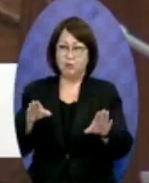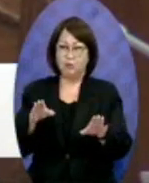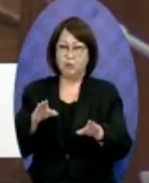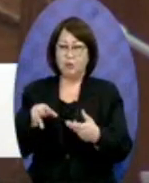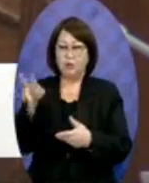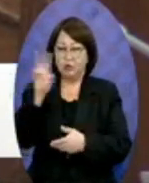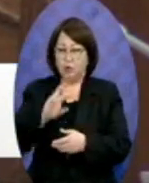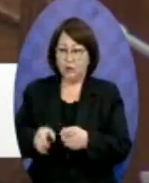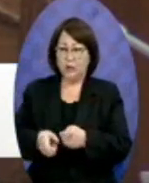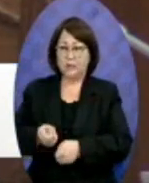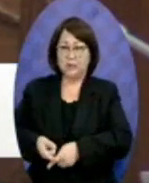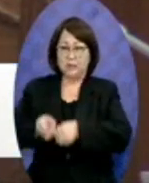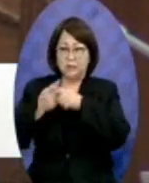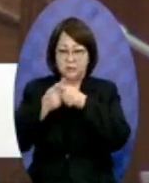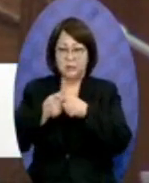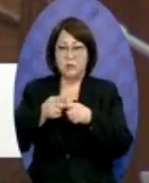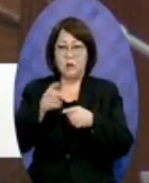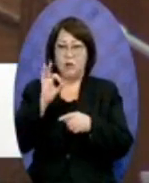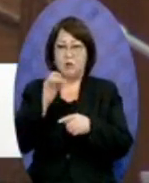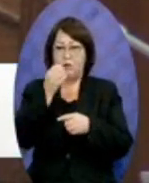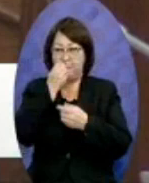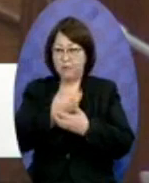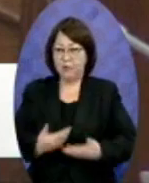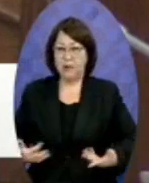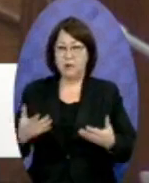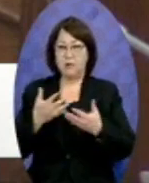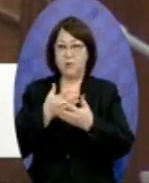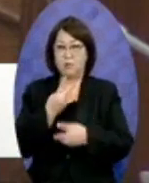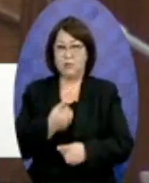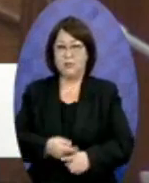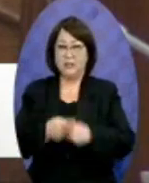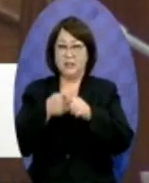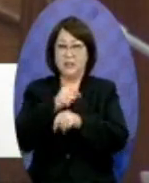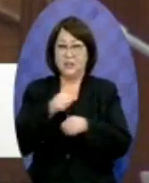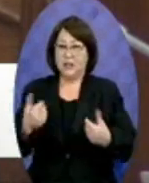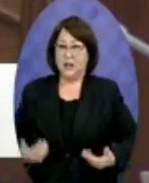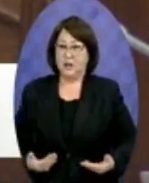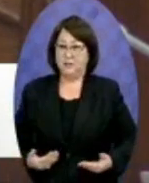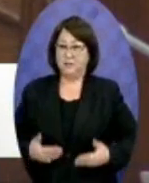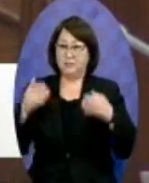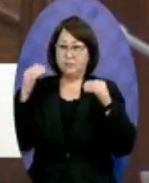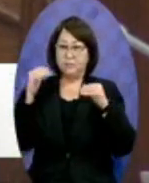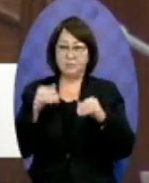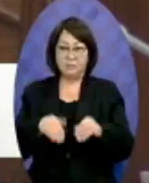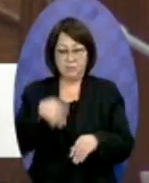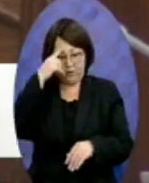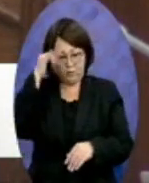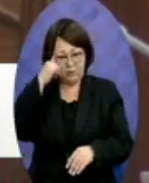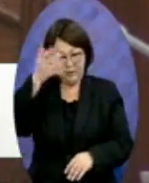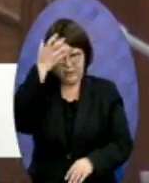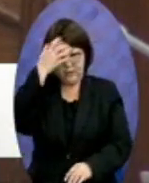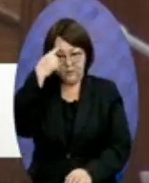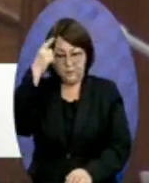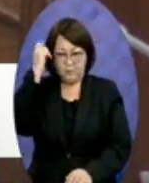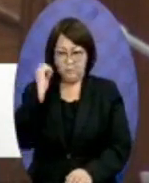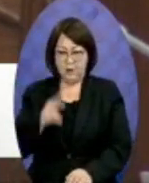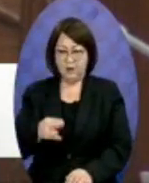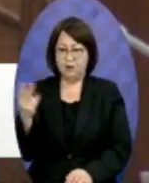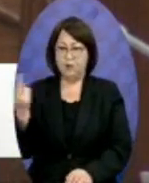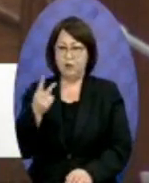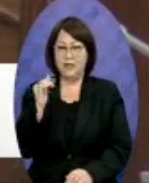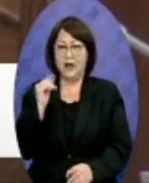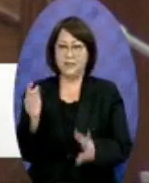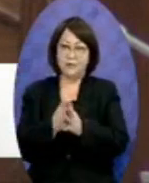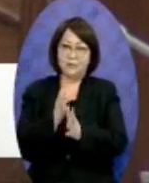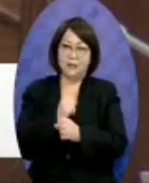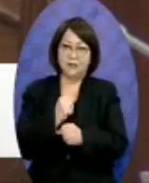өргөн хэрэглээний бараа бүтээгдэхүүний үн нэмэгдээд ард түмний амьдрал уруудаж дороодж байна. Монгол Улсын Засгийн газар Монгол банк хоёр яаж хамтран ажиллах гэж байгаа?